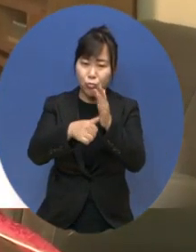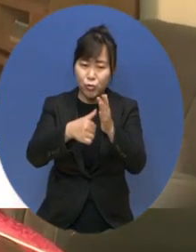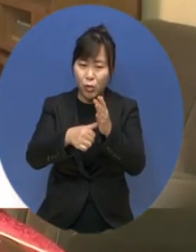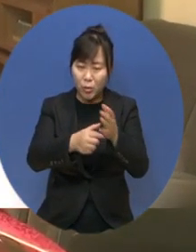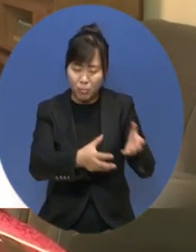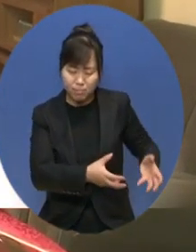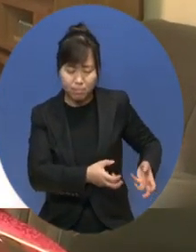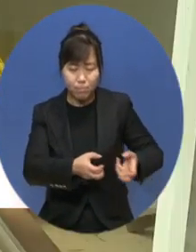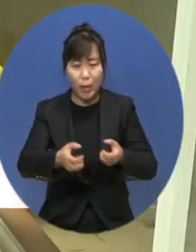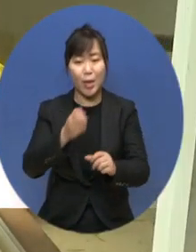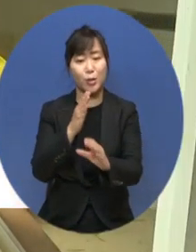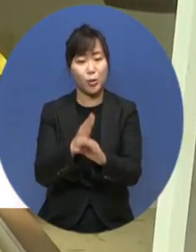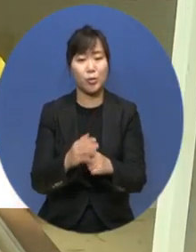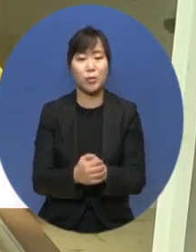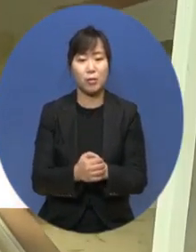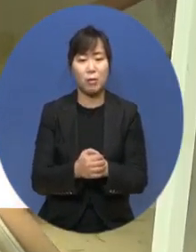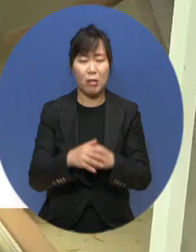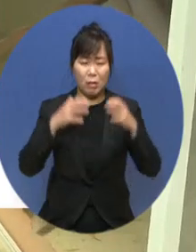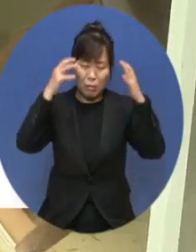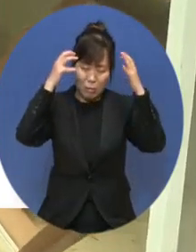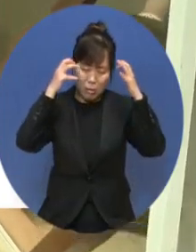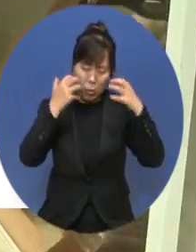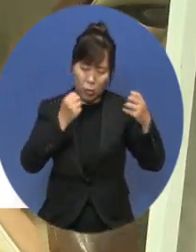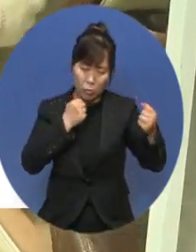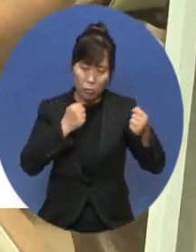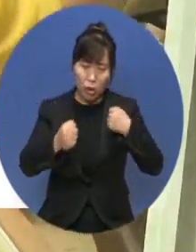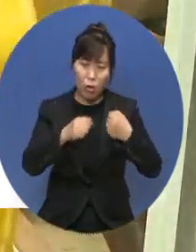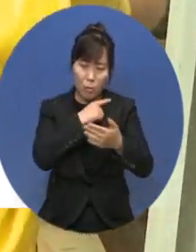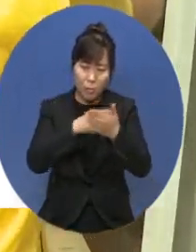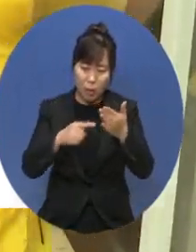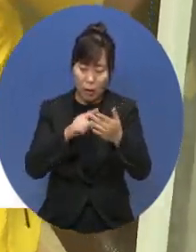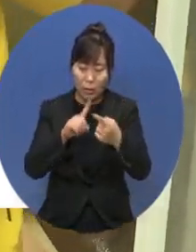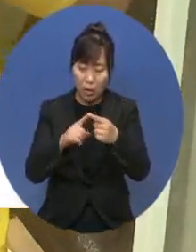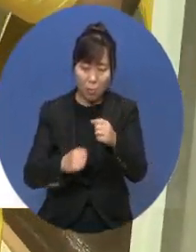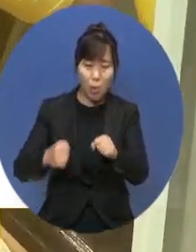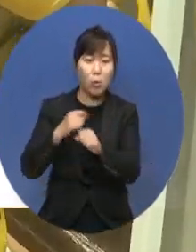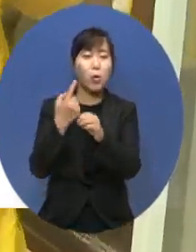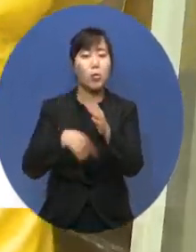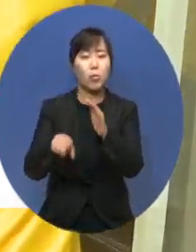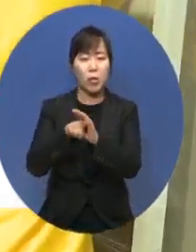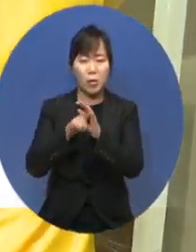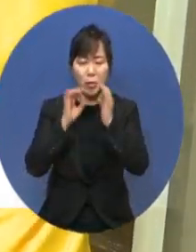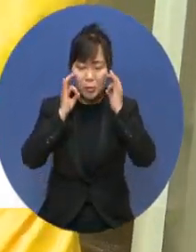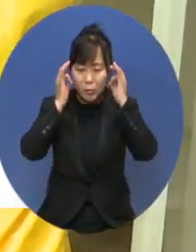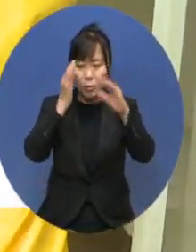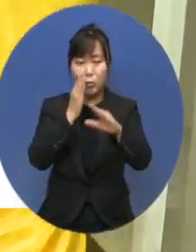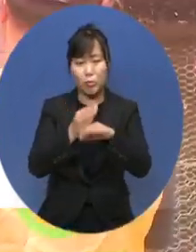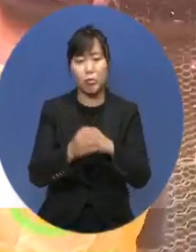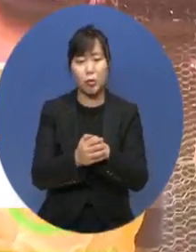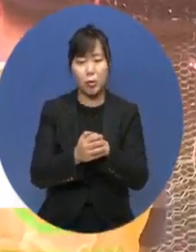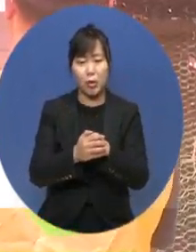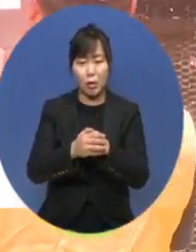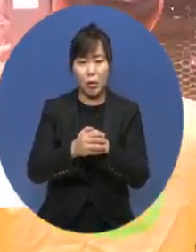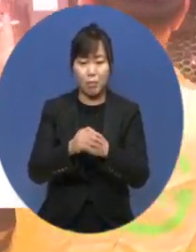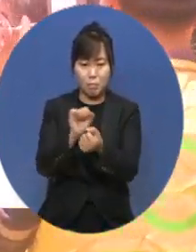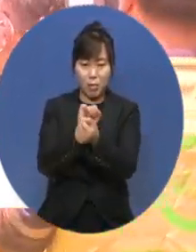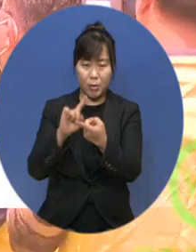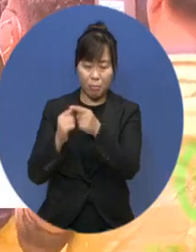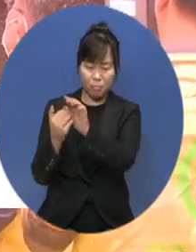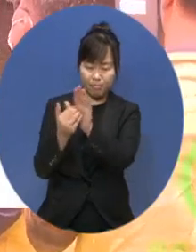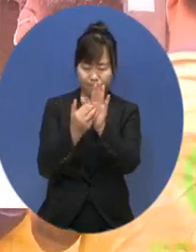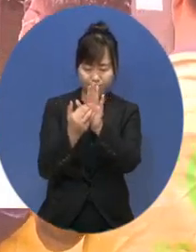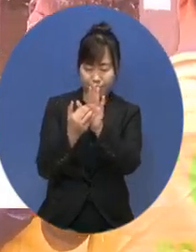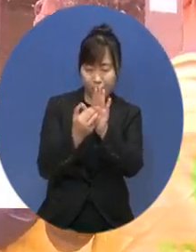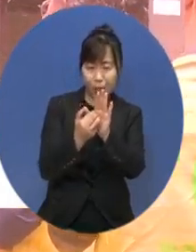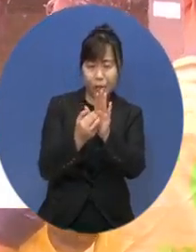가재도구를 끌어내고 있습니다. 무더위 속에서도 수해 복구를 위해 굵은 땀방울을 흘립니다. 방역봉사자들은 전염병에